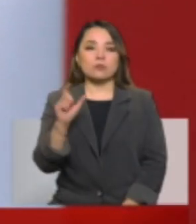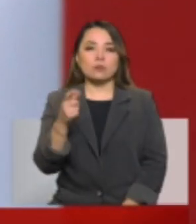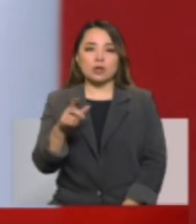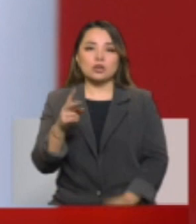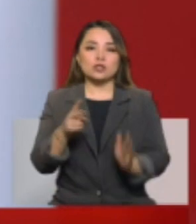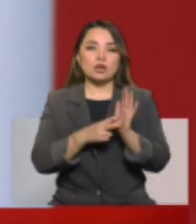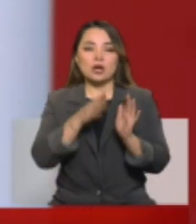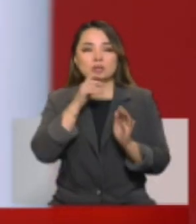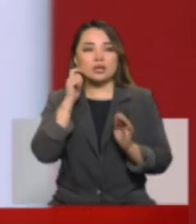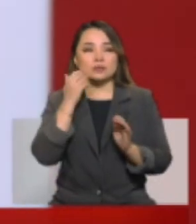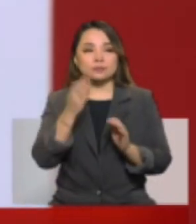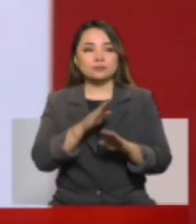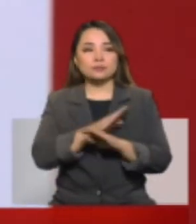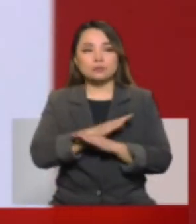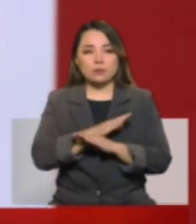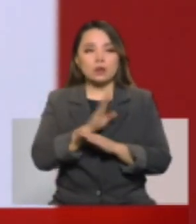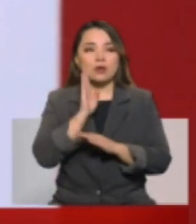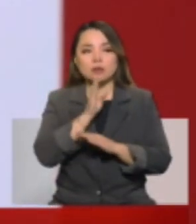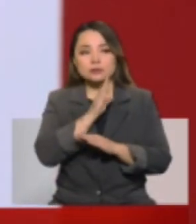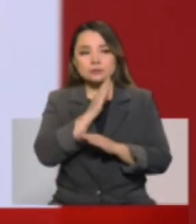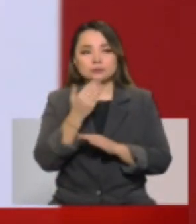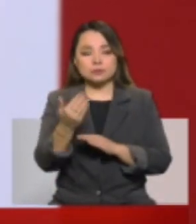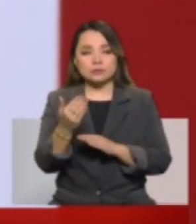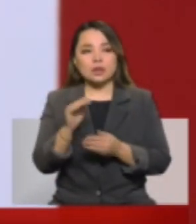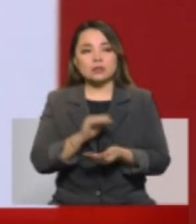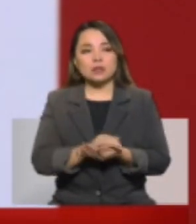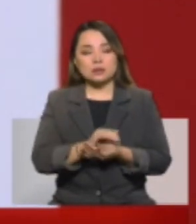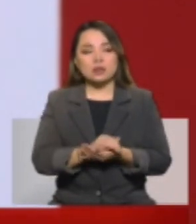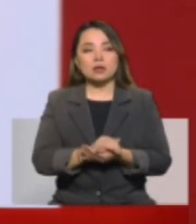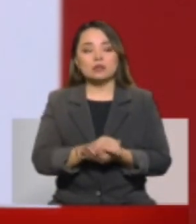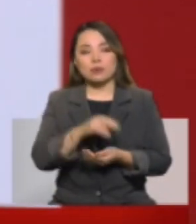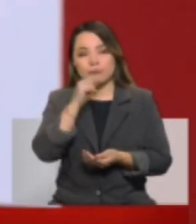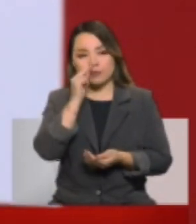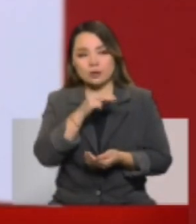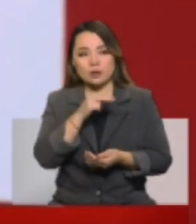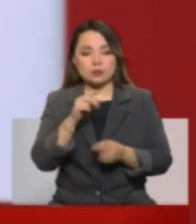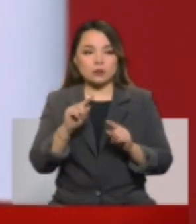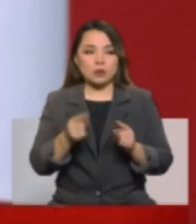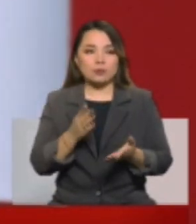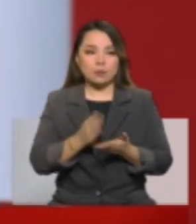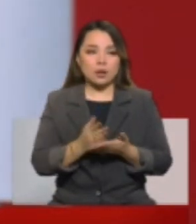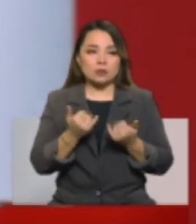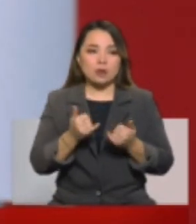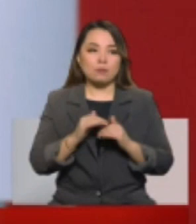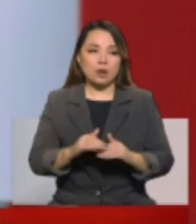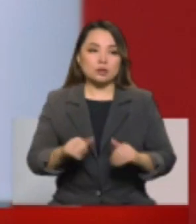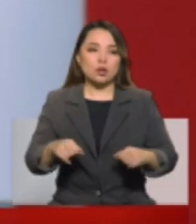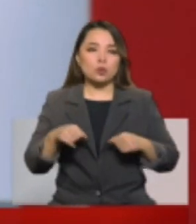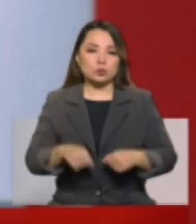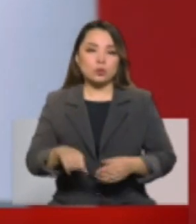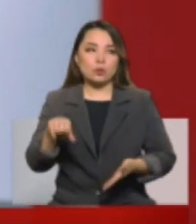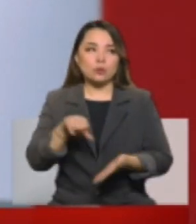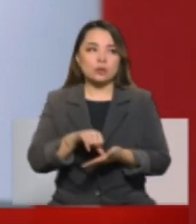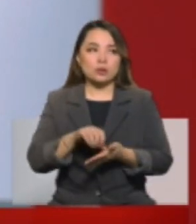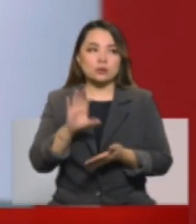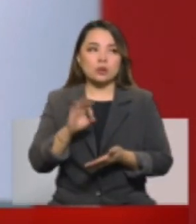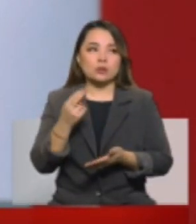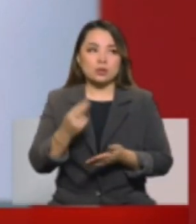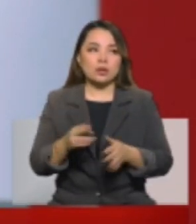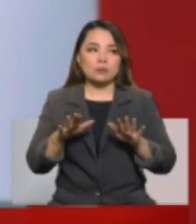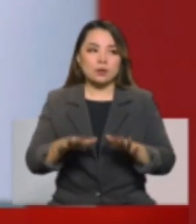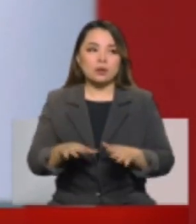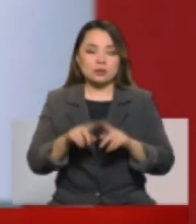Екібастұзда 7 жастағы қыздың өліміне анасы мен оның танысы күдікті деп танылды. Бұл туралы бала құқықтары жөніндегі уәкіл әлеуметтік